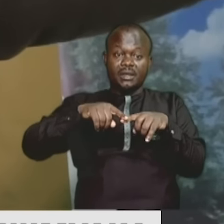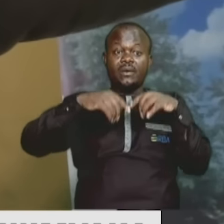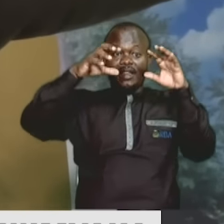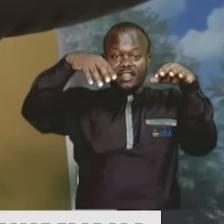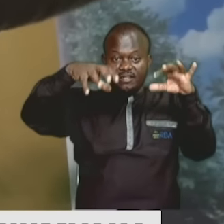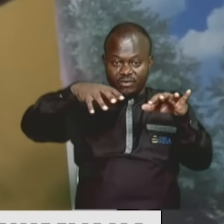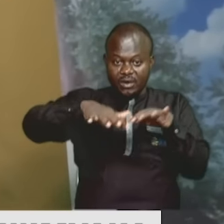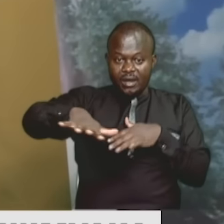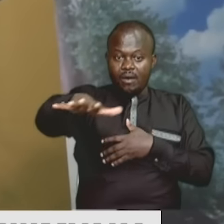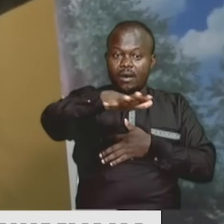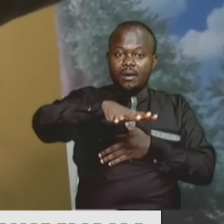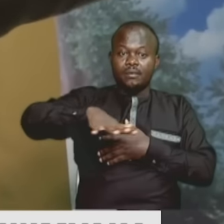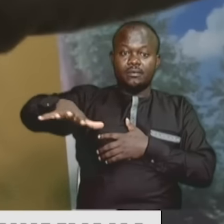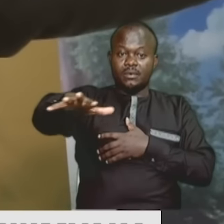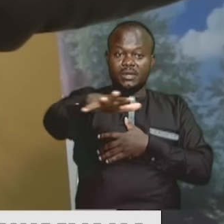y'agace